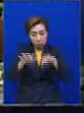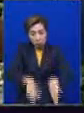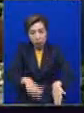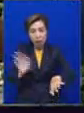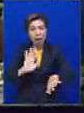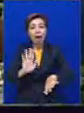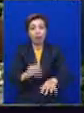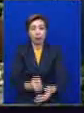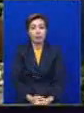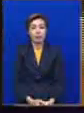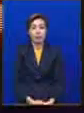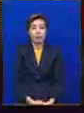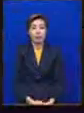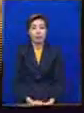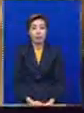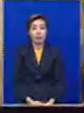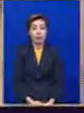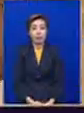น้ำค่ะ